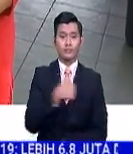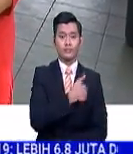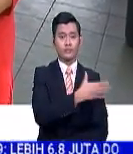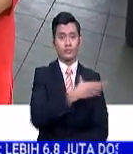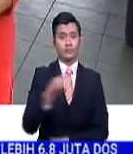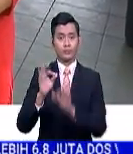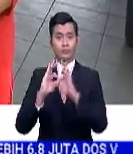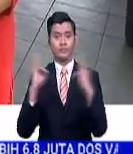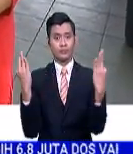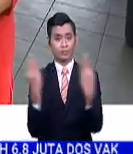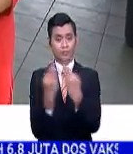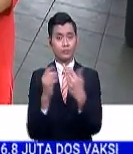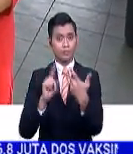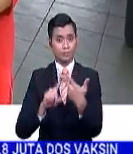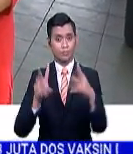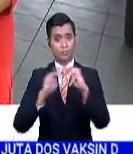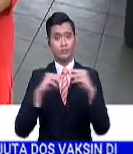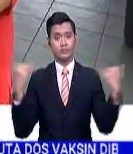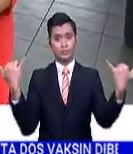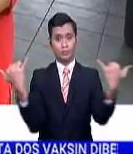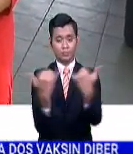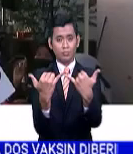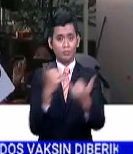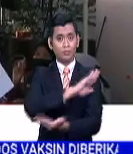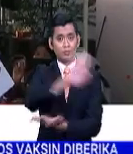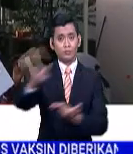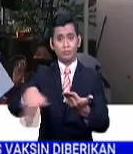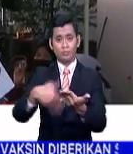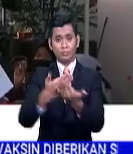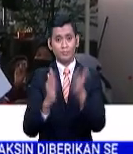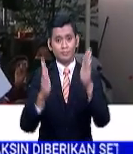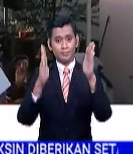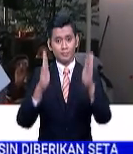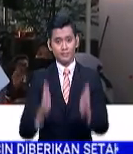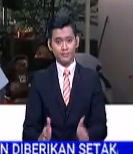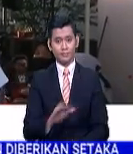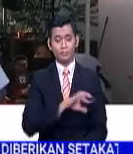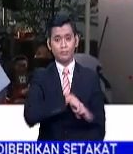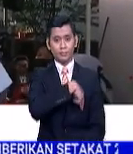keluarga kita dan seterusnya masyarakat di sekeliling. Jadi pesanan saya adalah